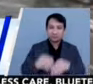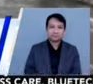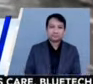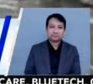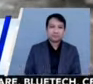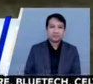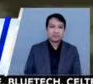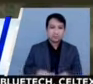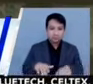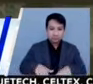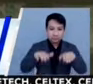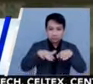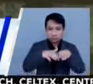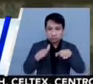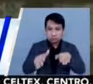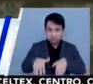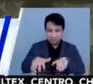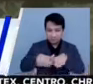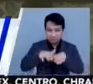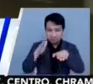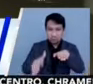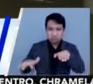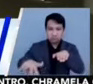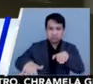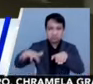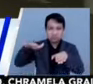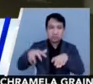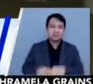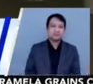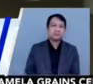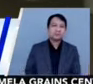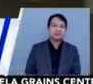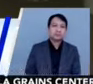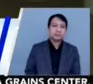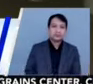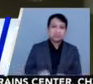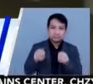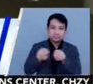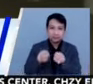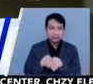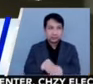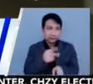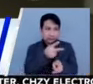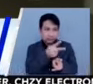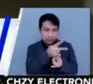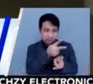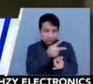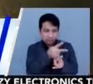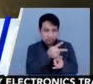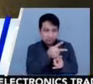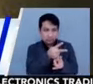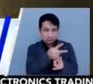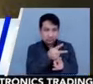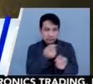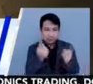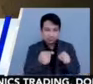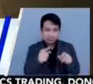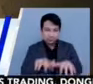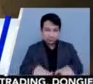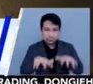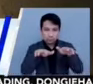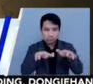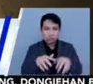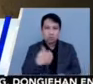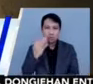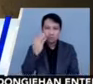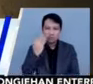paligid ng ilog. Sa Marikina City, maaga pa lang, naka-alerto na ang mga residente sa sitwasyon ng ilog. Lumakas kasi ang agos